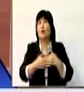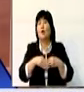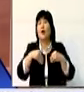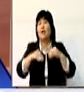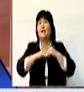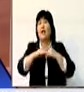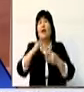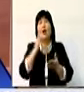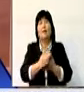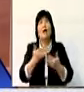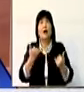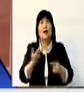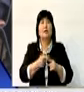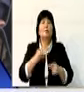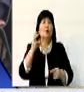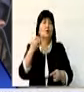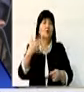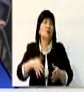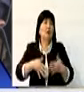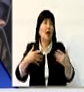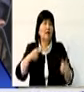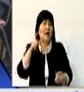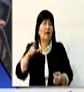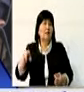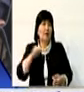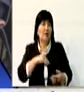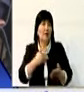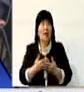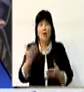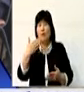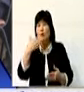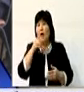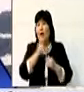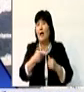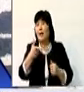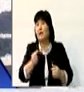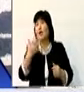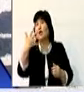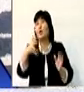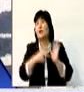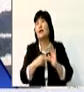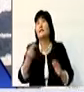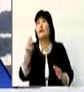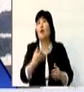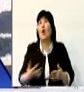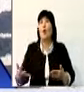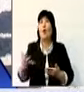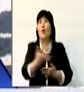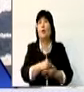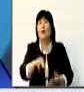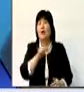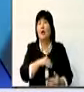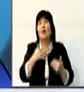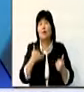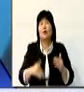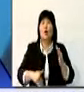егістік алқабы бар. Қазірде мұнда 350-ден астам адам еңбек етеді. Былтыр күріштің әр гектарынан 58 центнерден өнім алған серіктестік